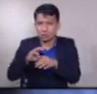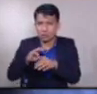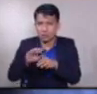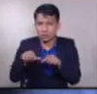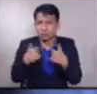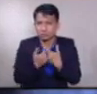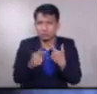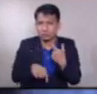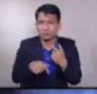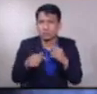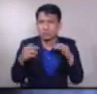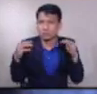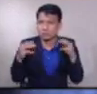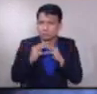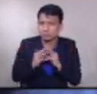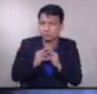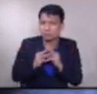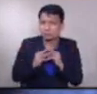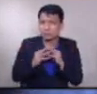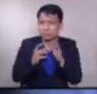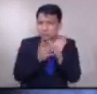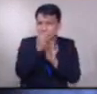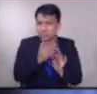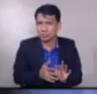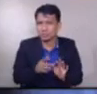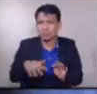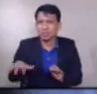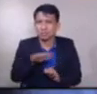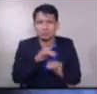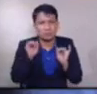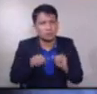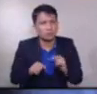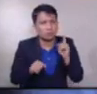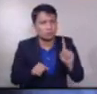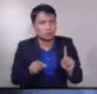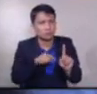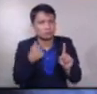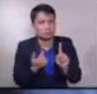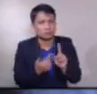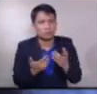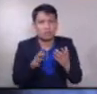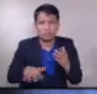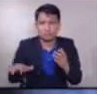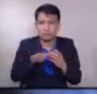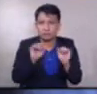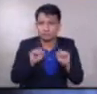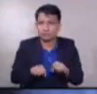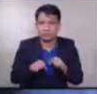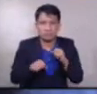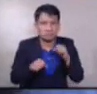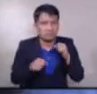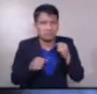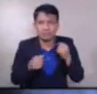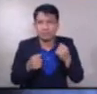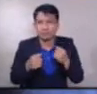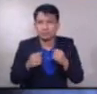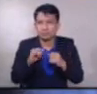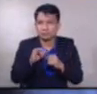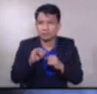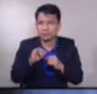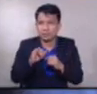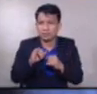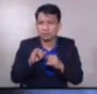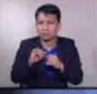and Christian. In fact, we have Royal Maharlika Tribes One Nation Incorporated na umiikot as an indigenous political